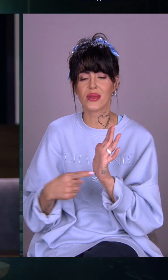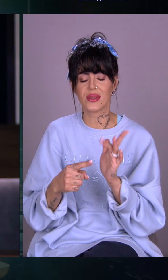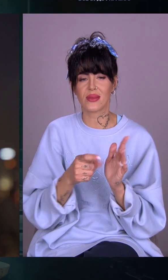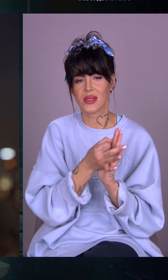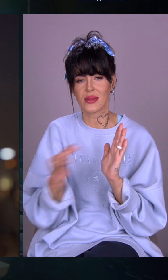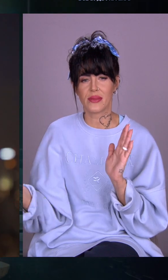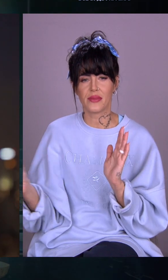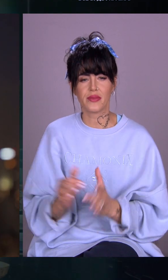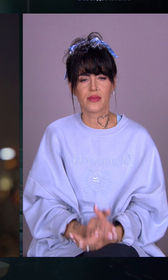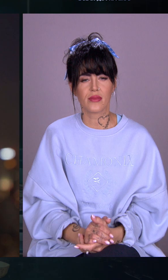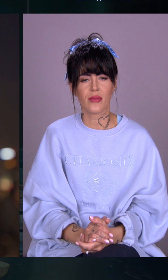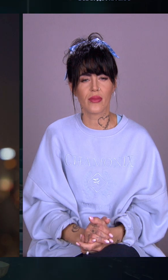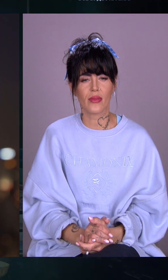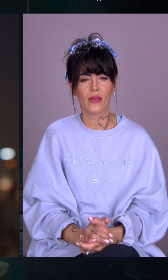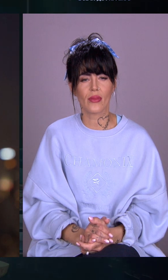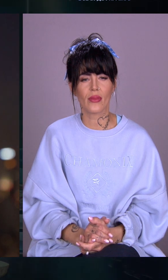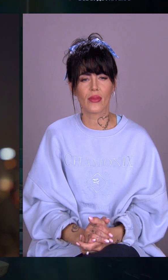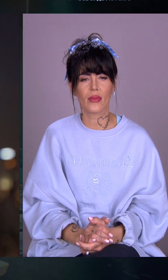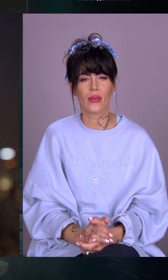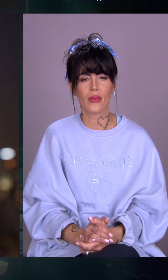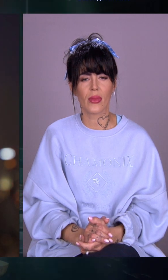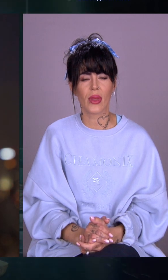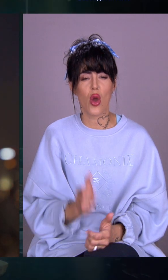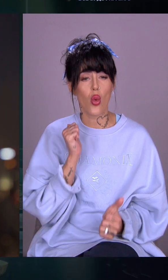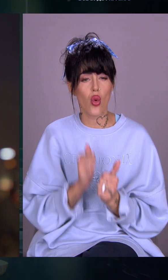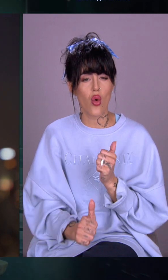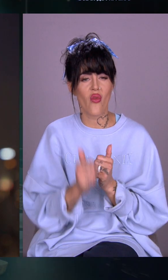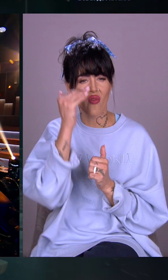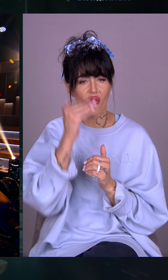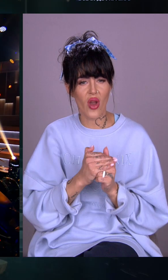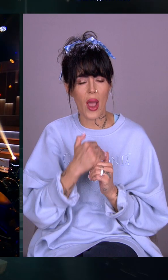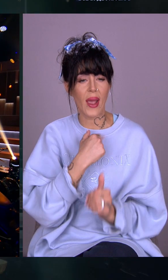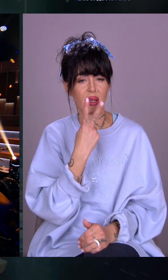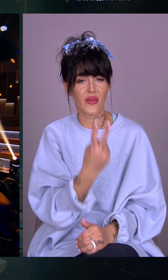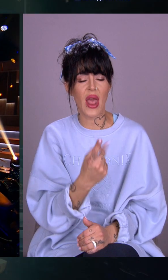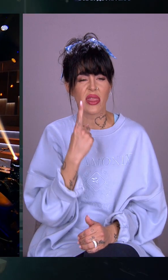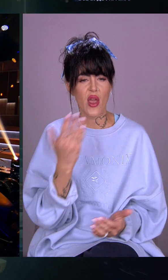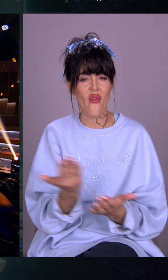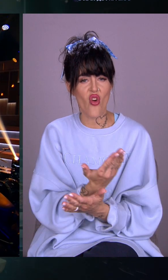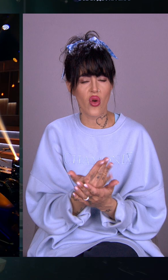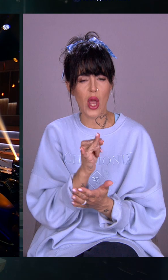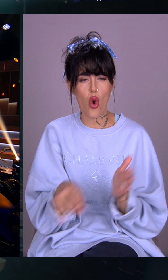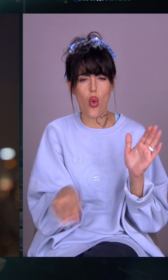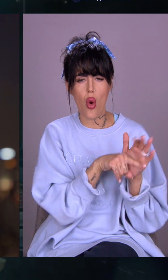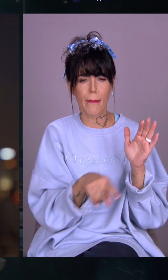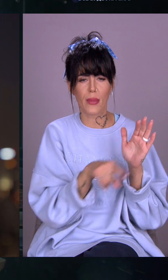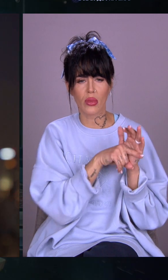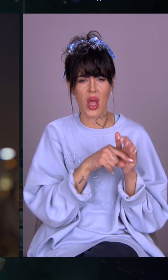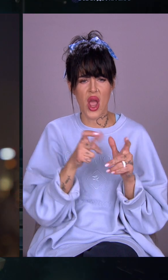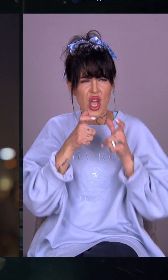Увага на екран. Дідусь кожного вечора дивиться новини і коментує на всю